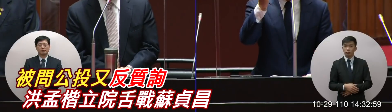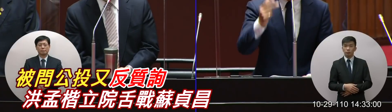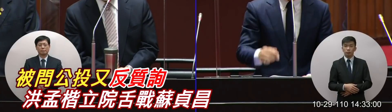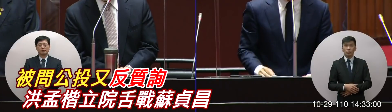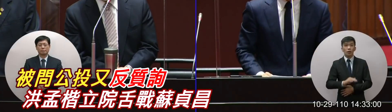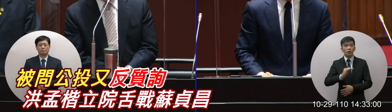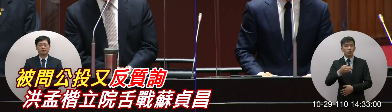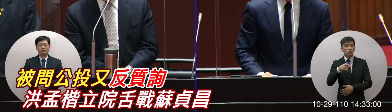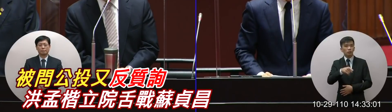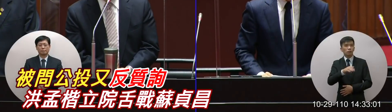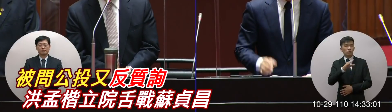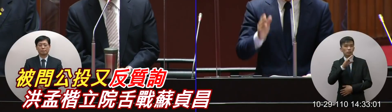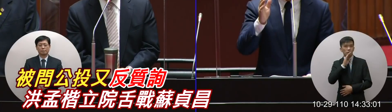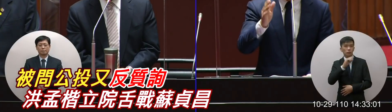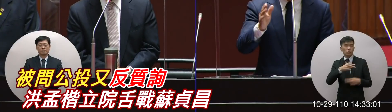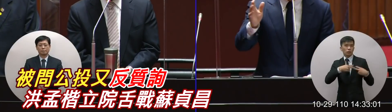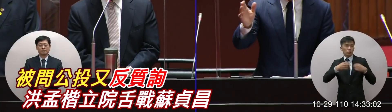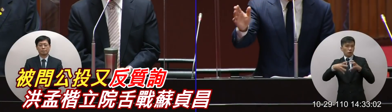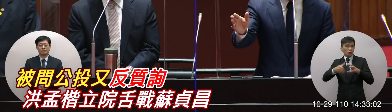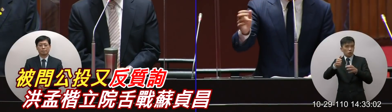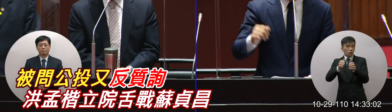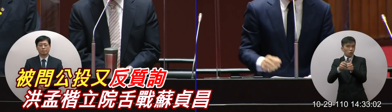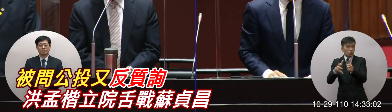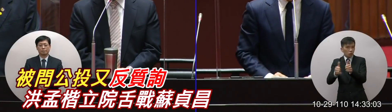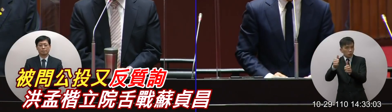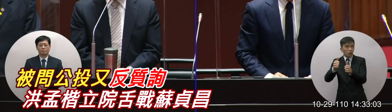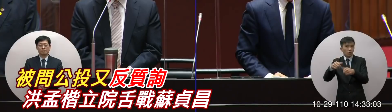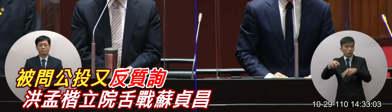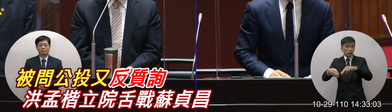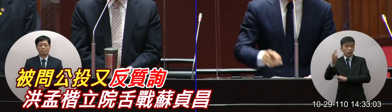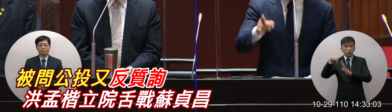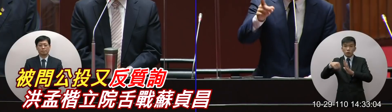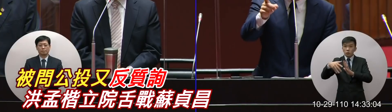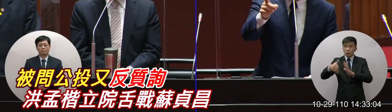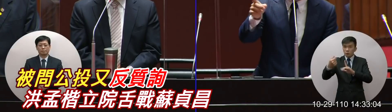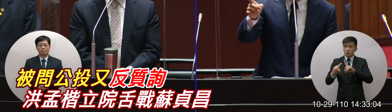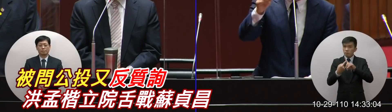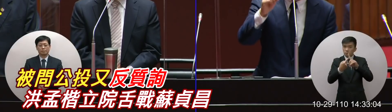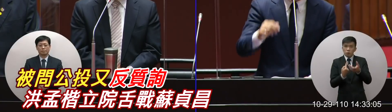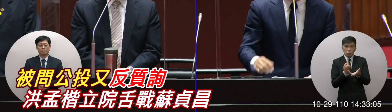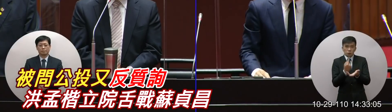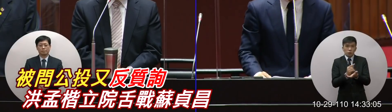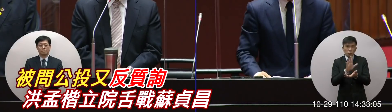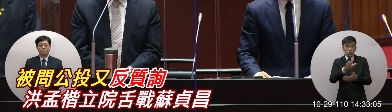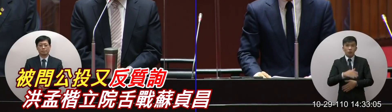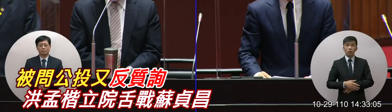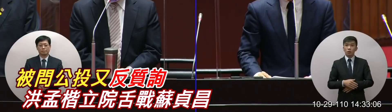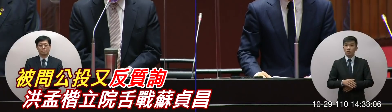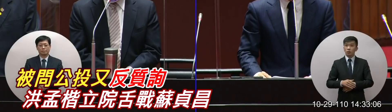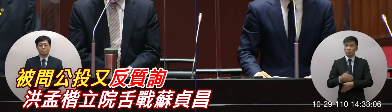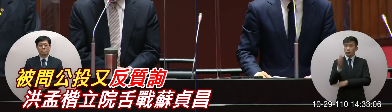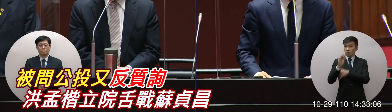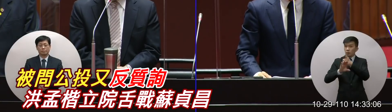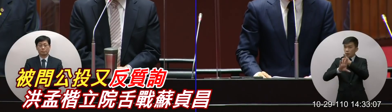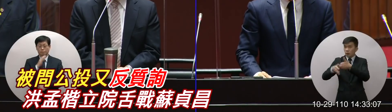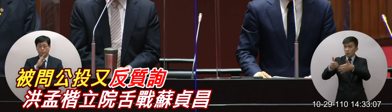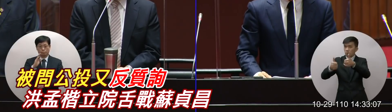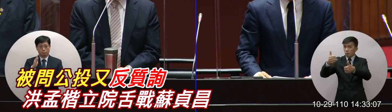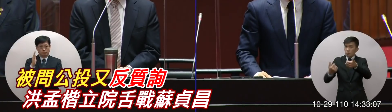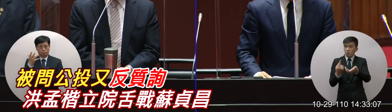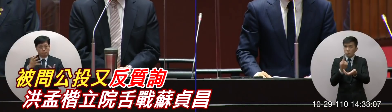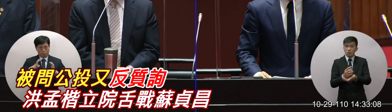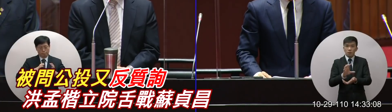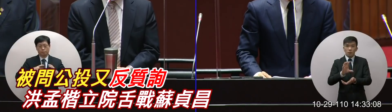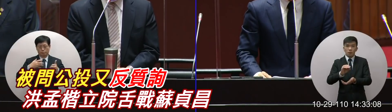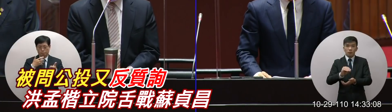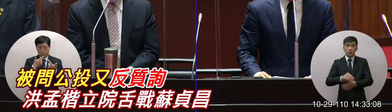总统、行政院长，那出席政党办的活动，相关部会首长也会去吗？ 政务官为政策辩